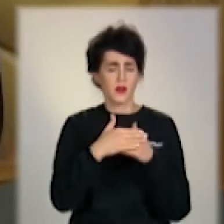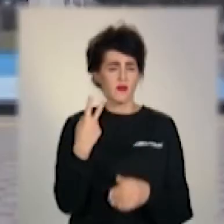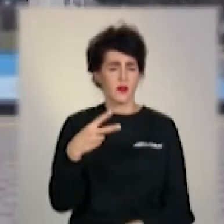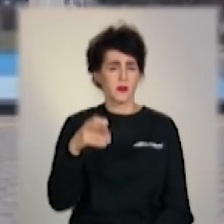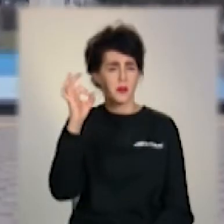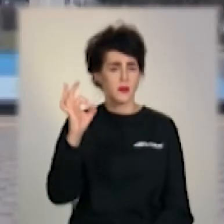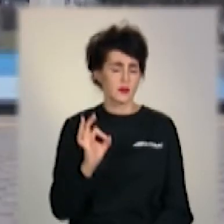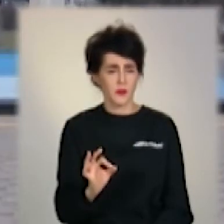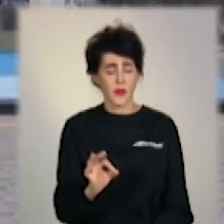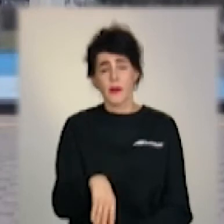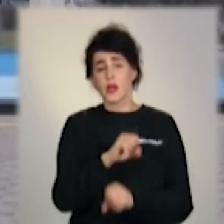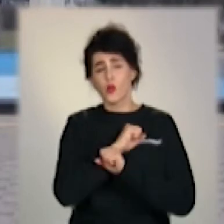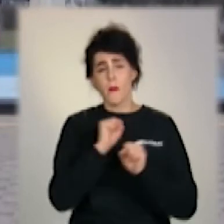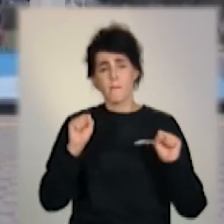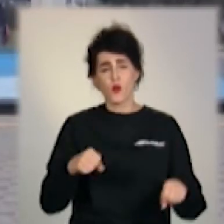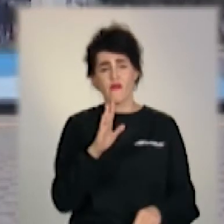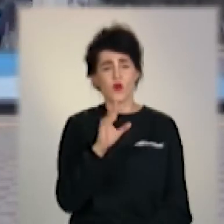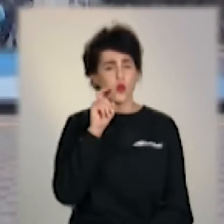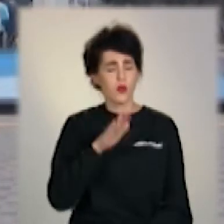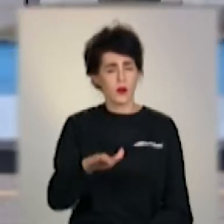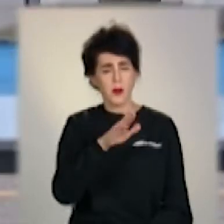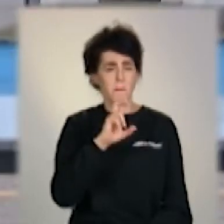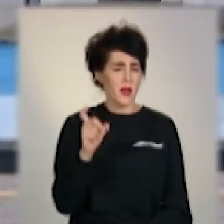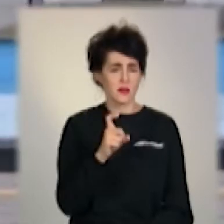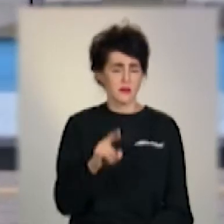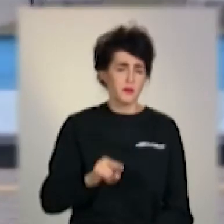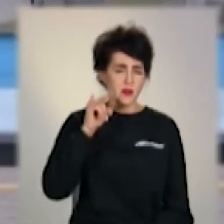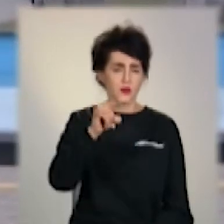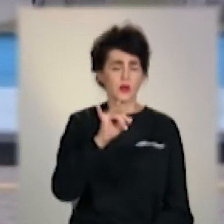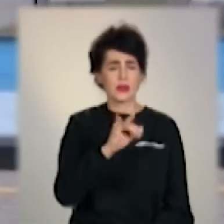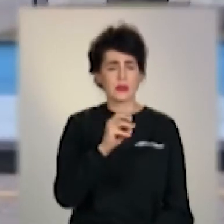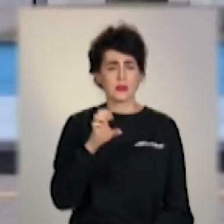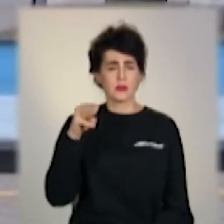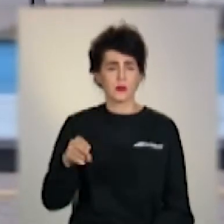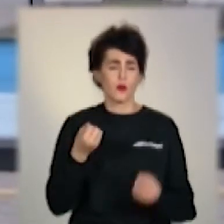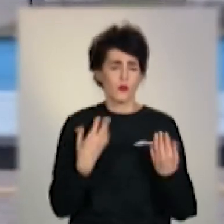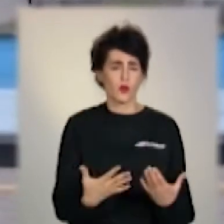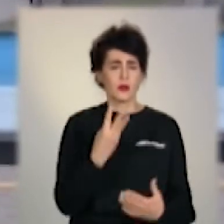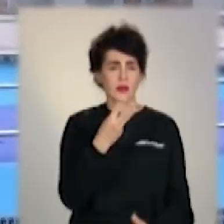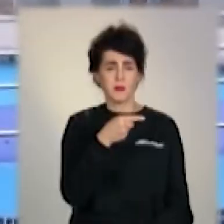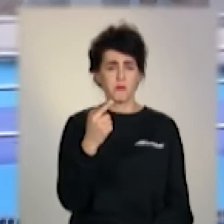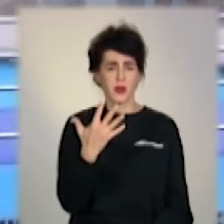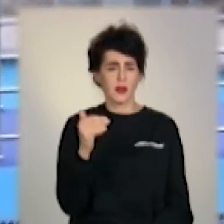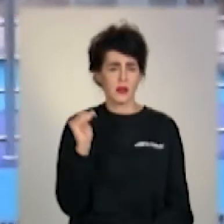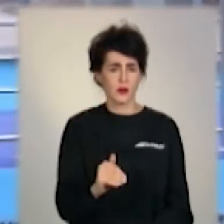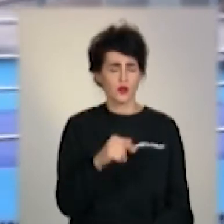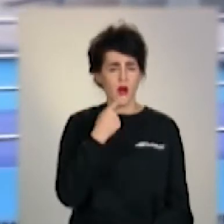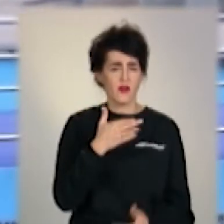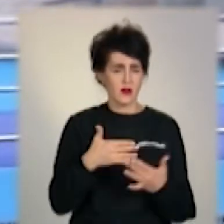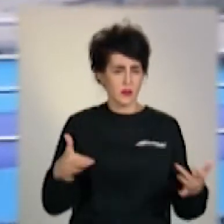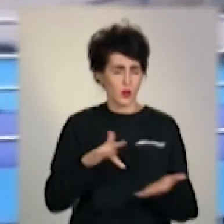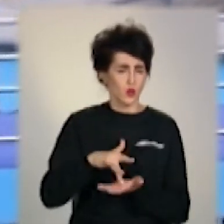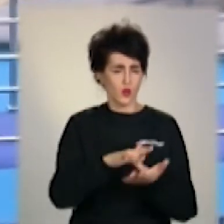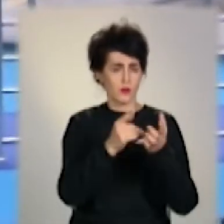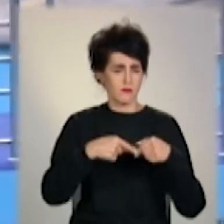20%. Відпочити можна і в Україні без перельотів і тестів. Та всього за 3-5 тисяч гривень, говорять турменеджери.